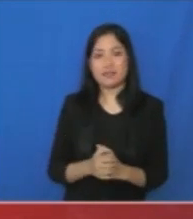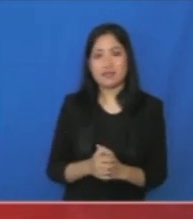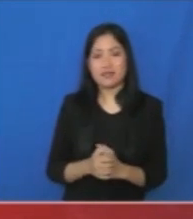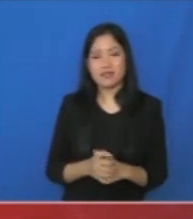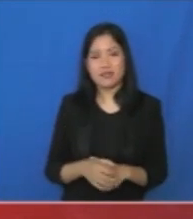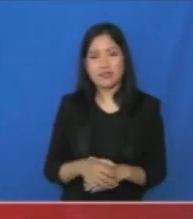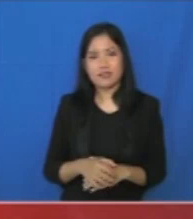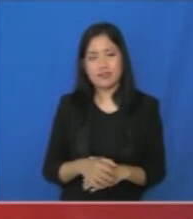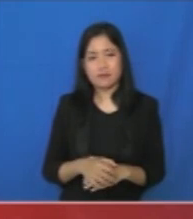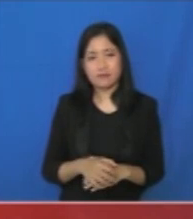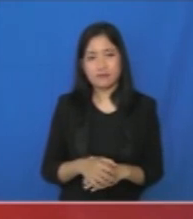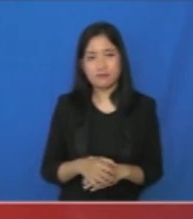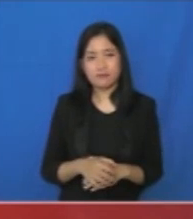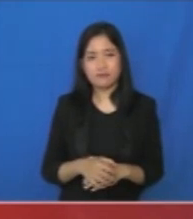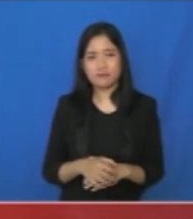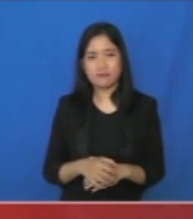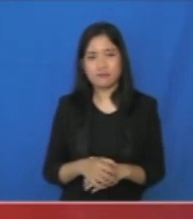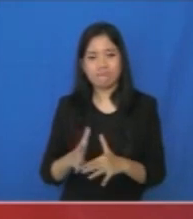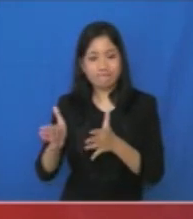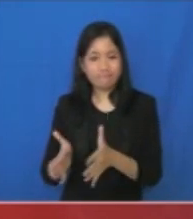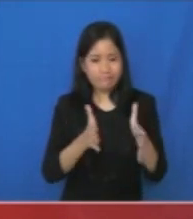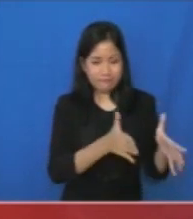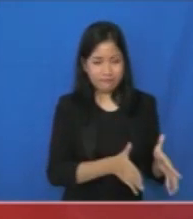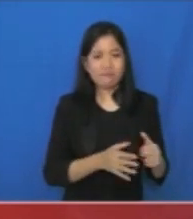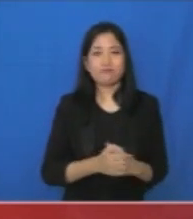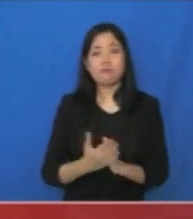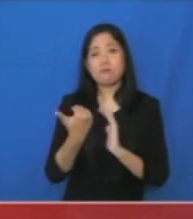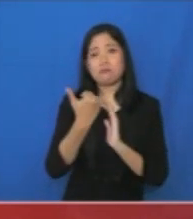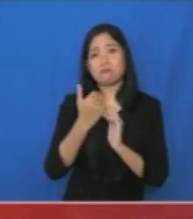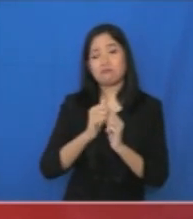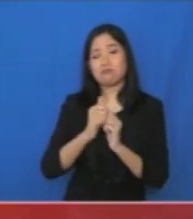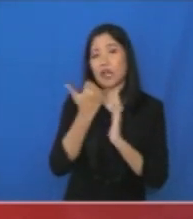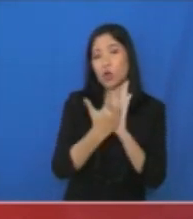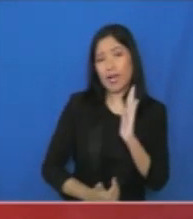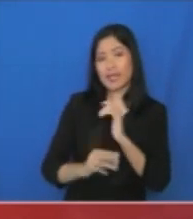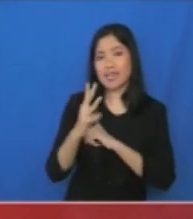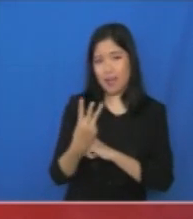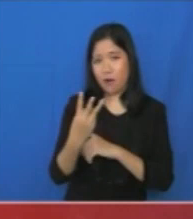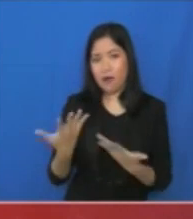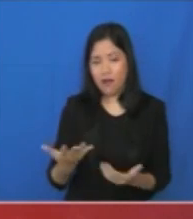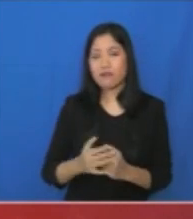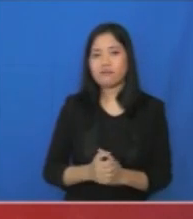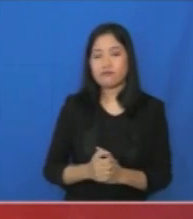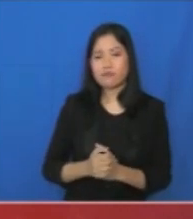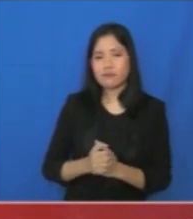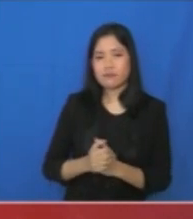selanjutnya kebijakan yang ketiga adalah mengedukasi